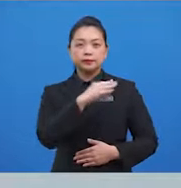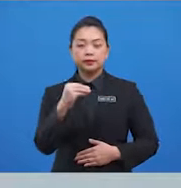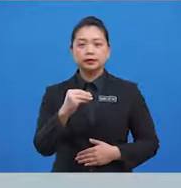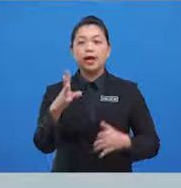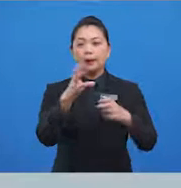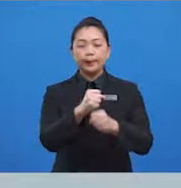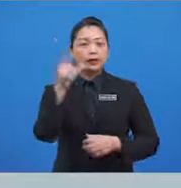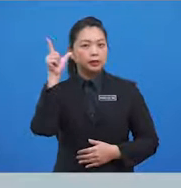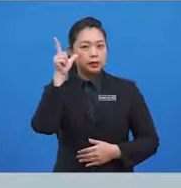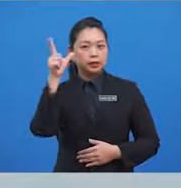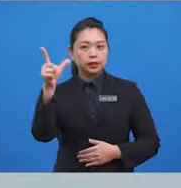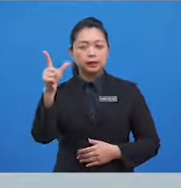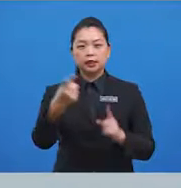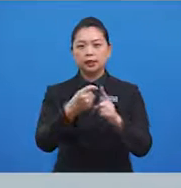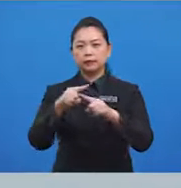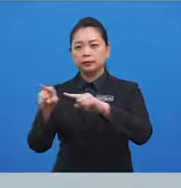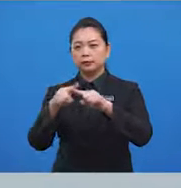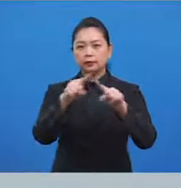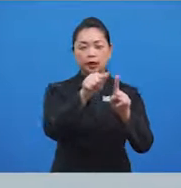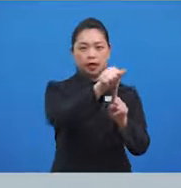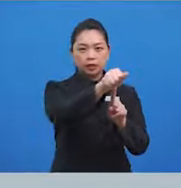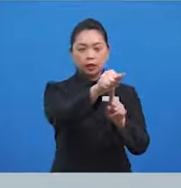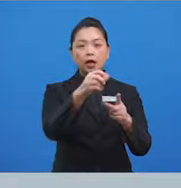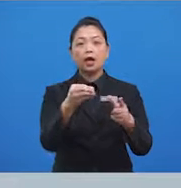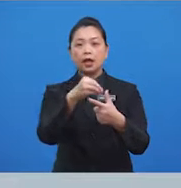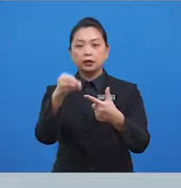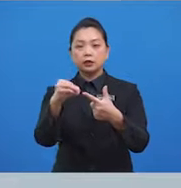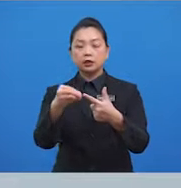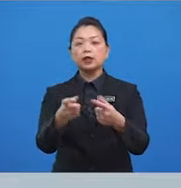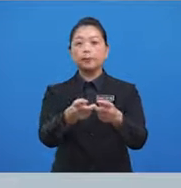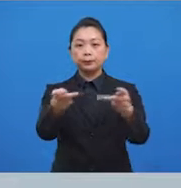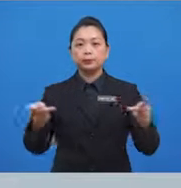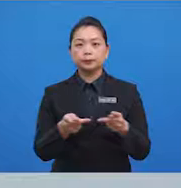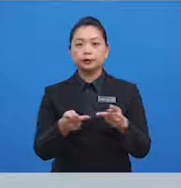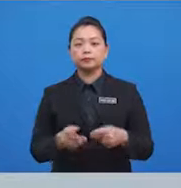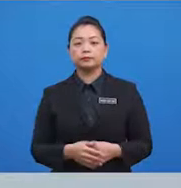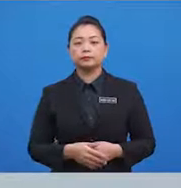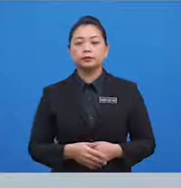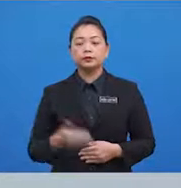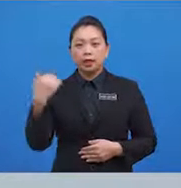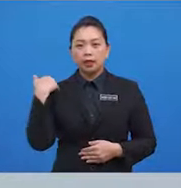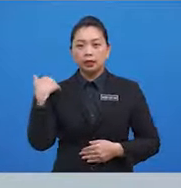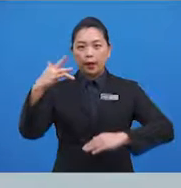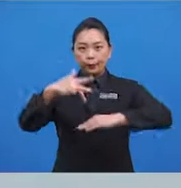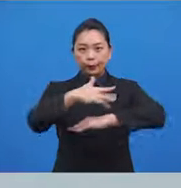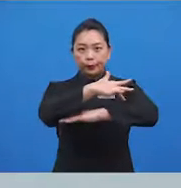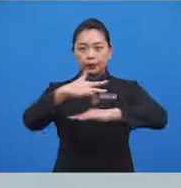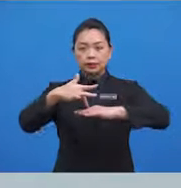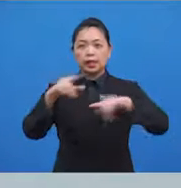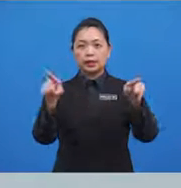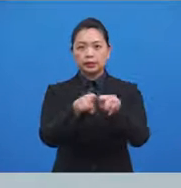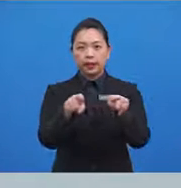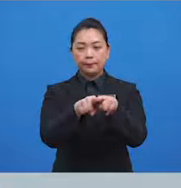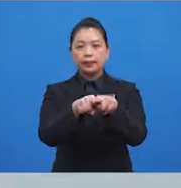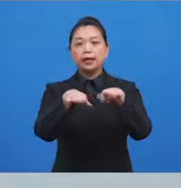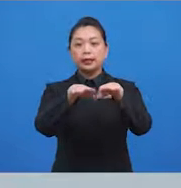Serta dapat dilihat dari berbagai arah dan posisi. Ia juga mempunyai permukaan